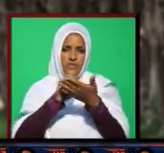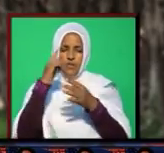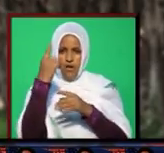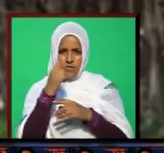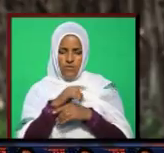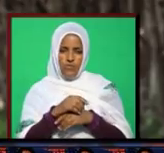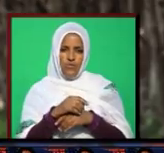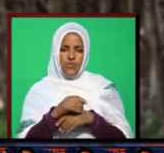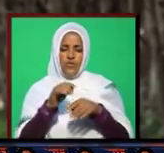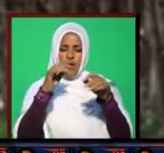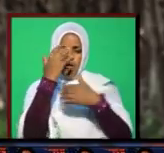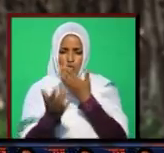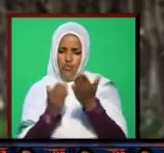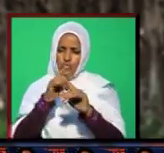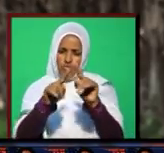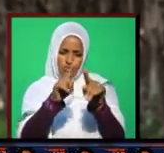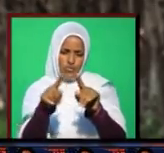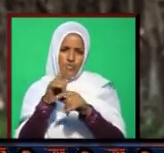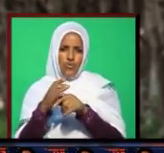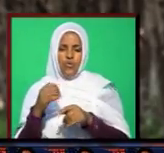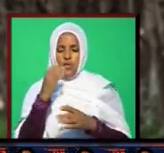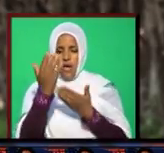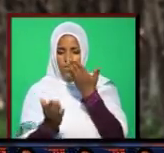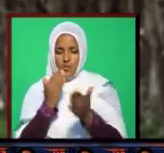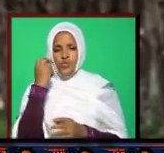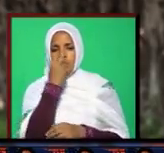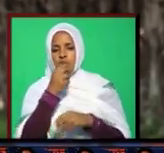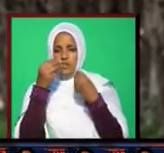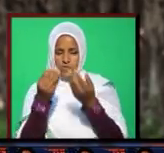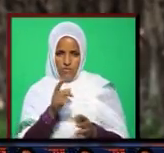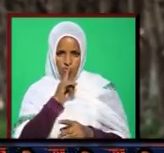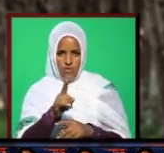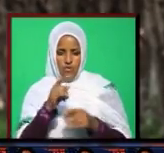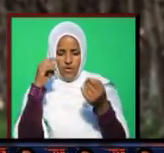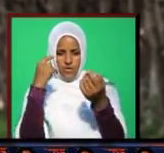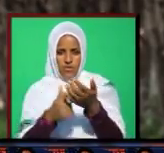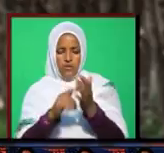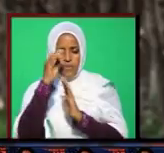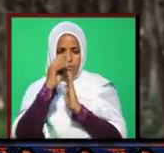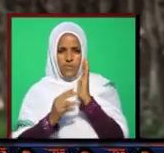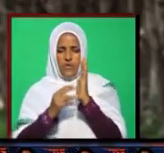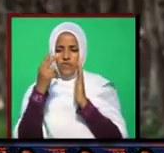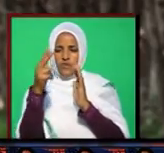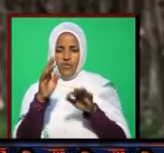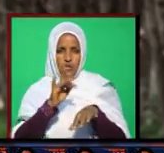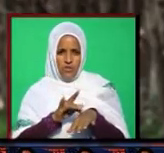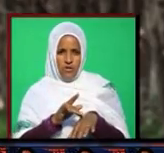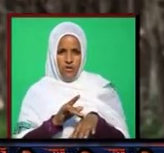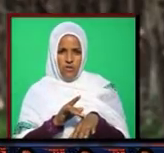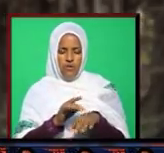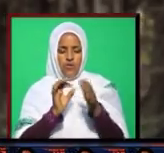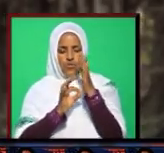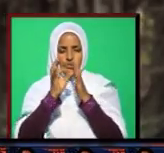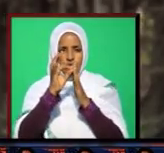መንፈስ ግን አንድ ነው አገልግሎትም ልዩ ልዩ ነው ይላል። ለአገልግሎት ልሳን ተሰጥቷል ነው። እንዲያውም እዚሁ በመዕራፍ